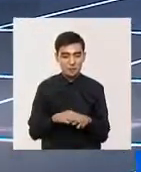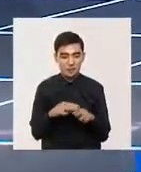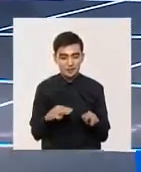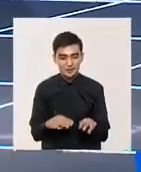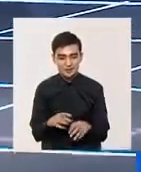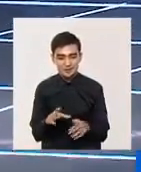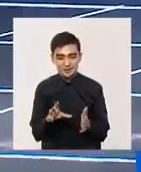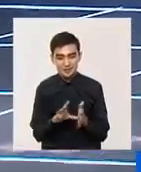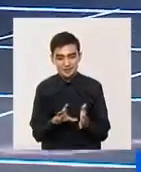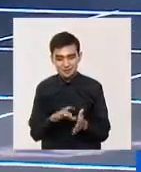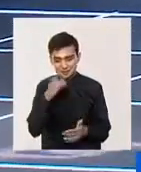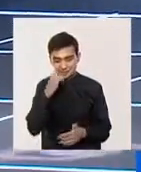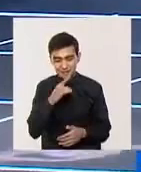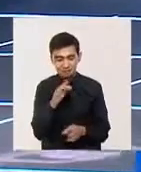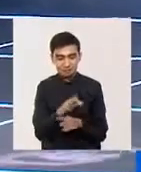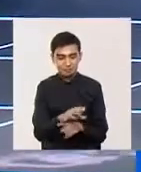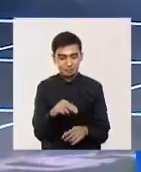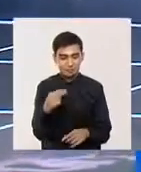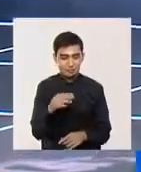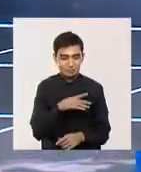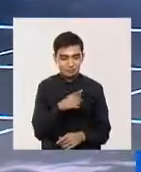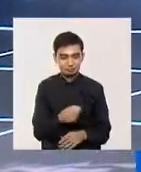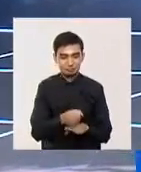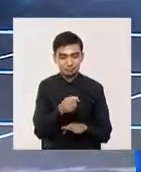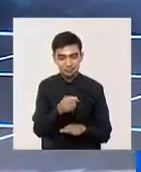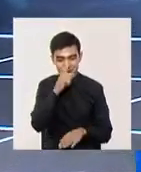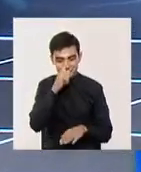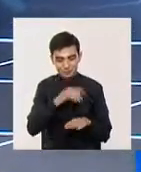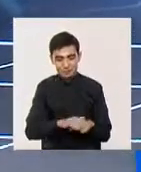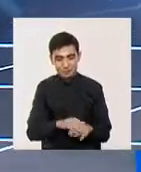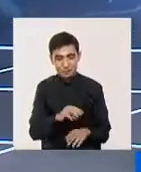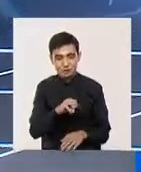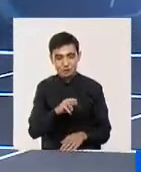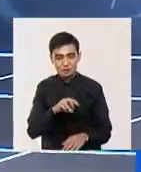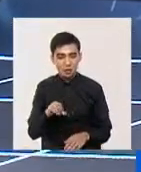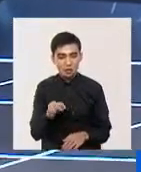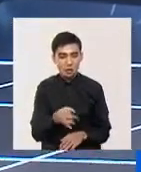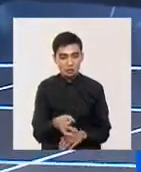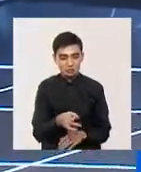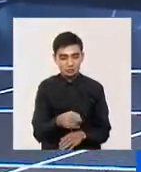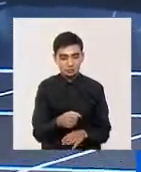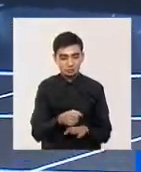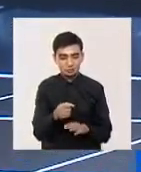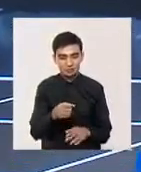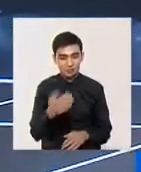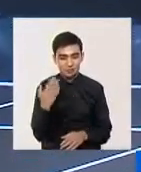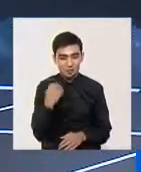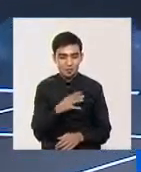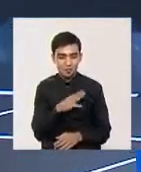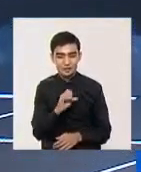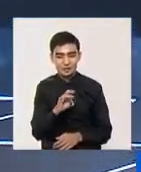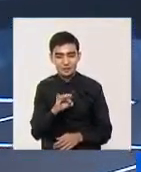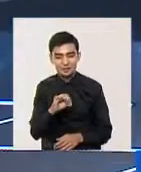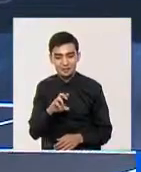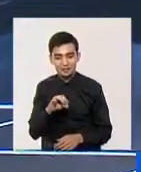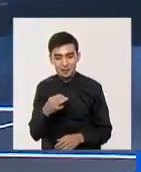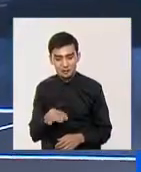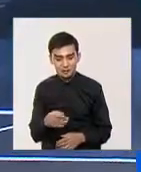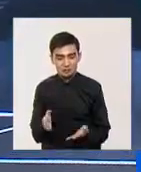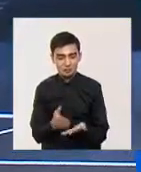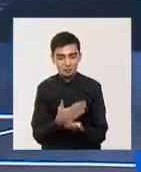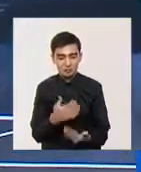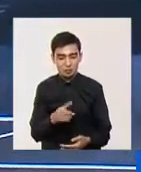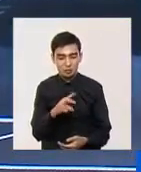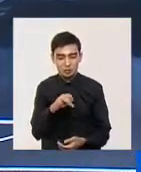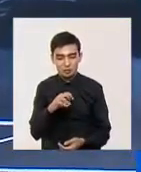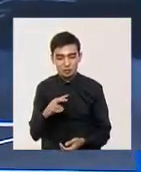энергетики Казахстана. Указом президента его назначили на должность акима Мангыстауской области, которую прежде занимал Серікбай Трумов. Сам же